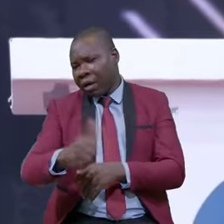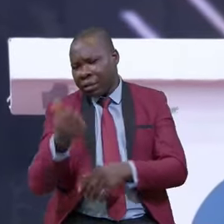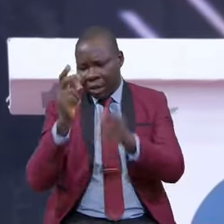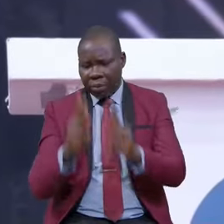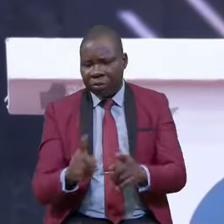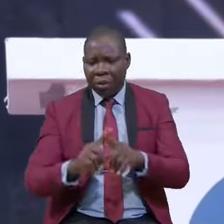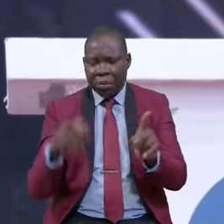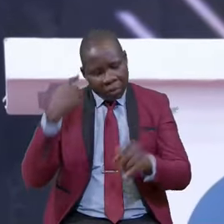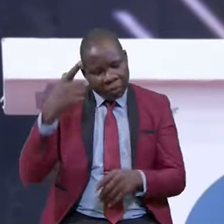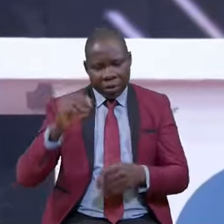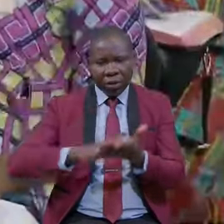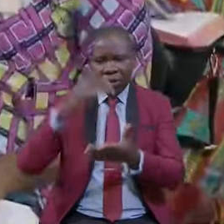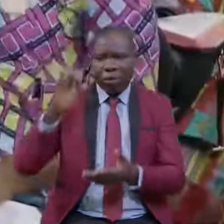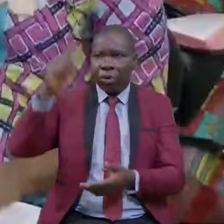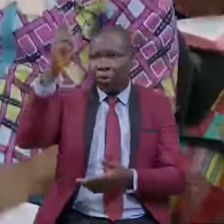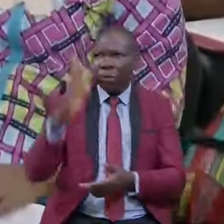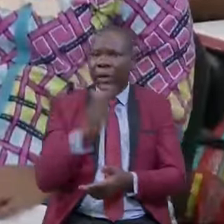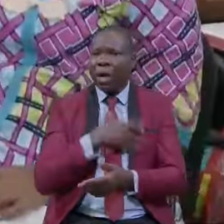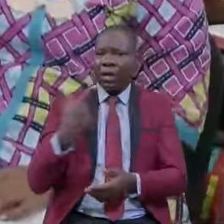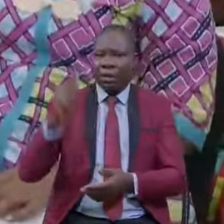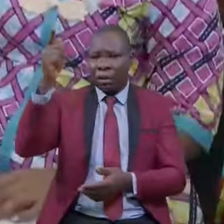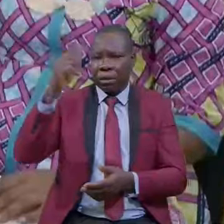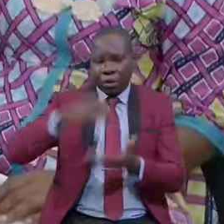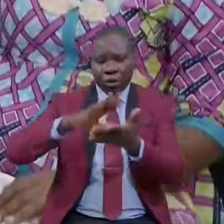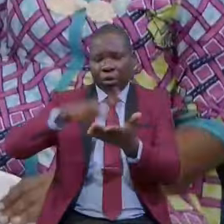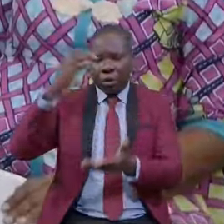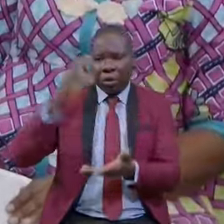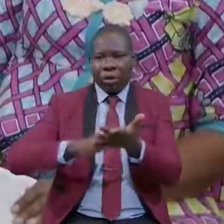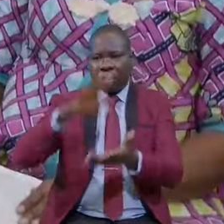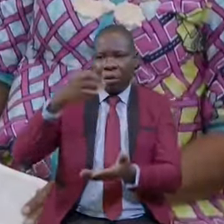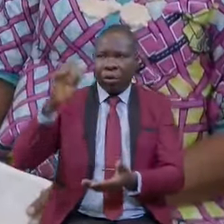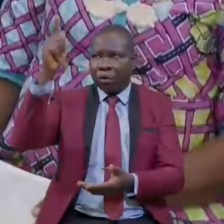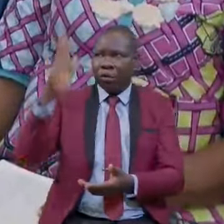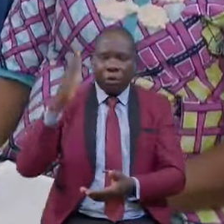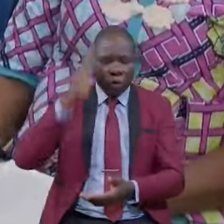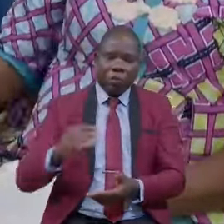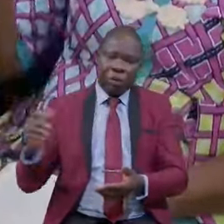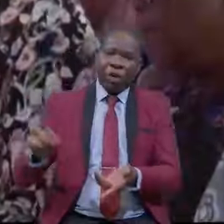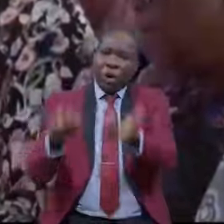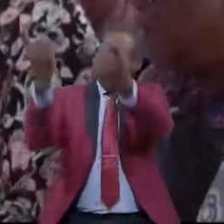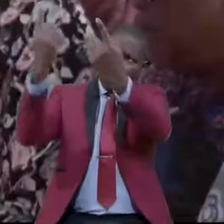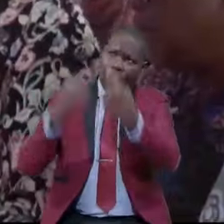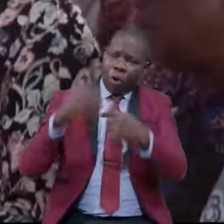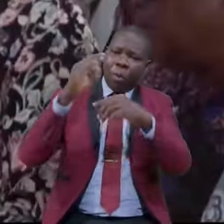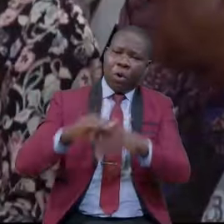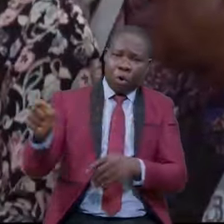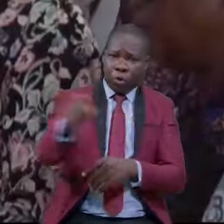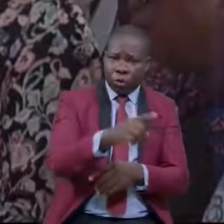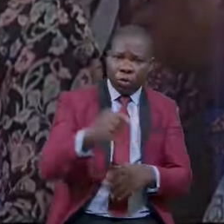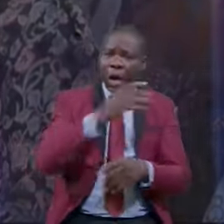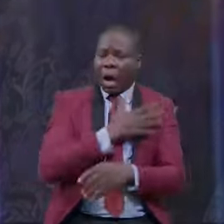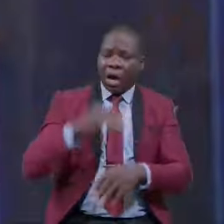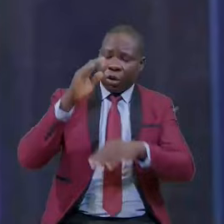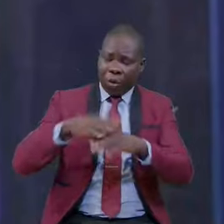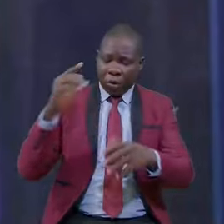Dieu. Et la gloire du Seigneur va descendre sur toi. The glory of God la gloire de Dieu va descendre sur cette nation. And et sur